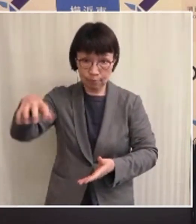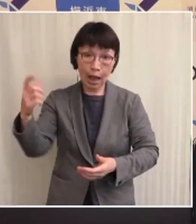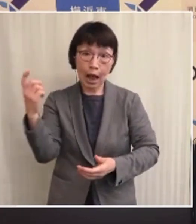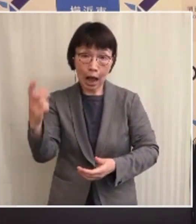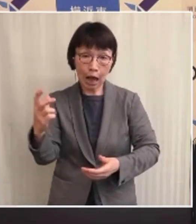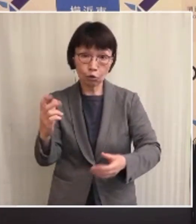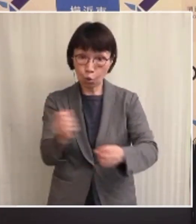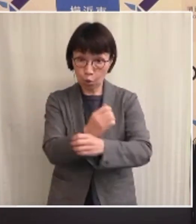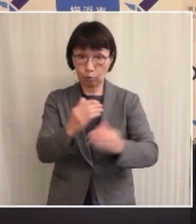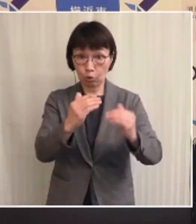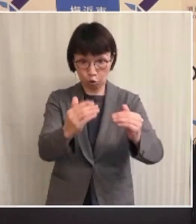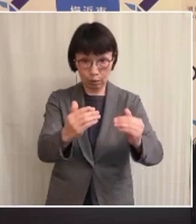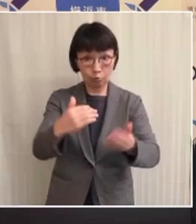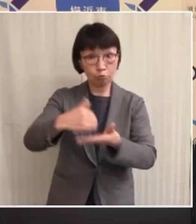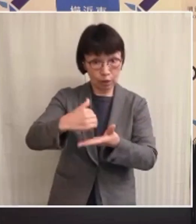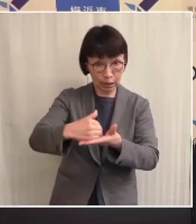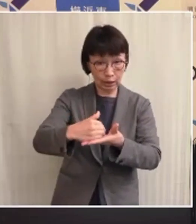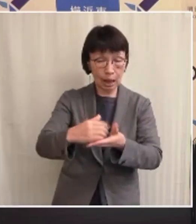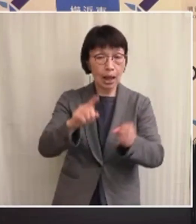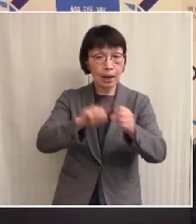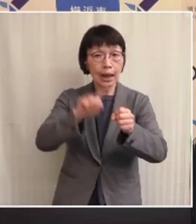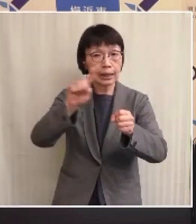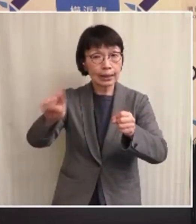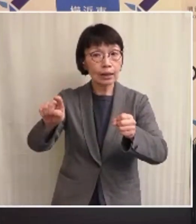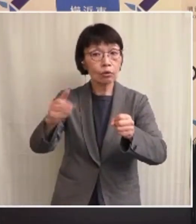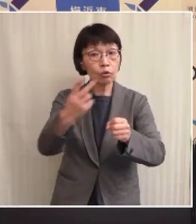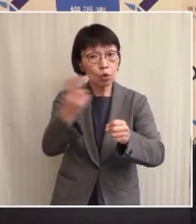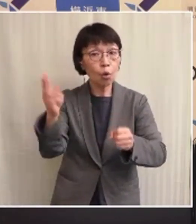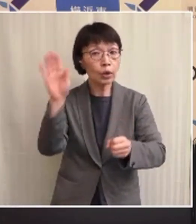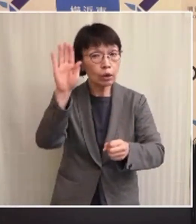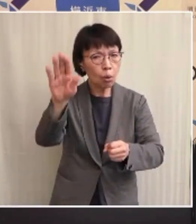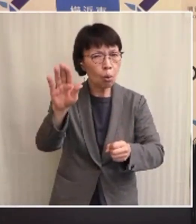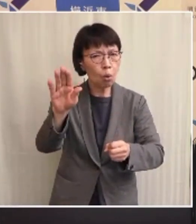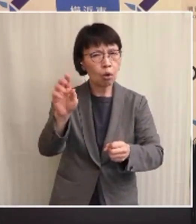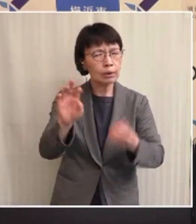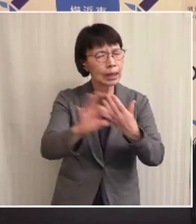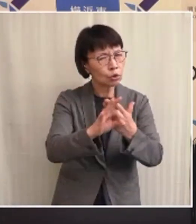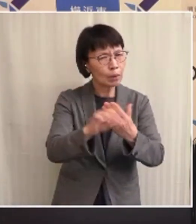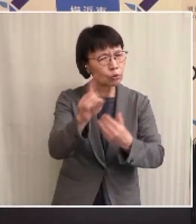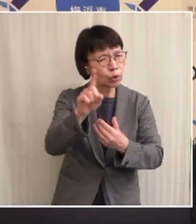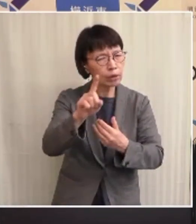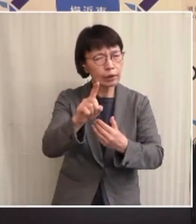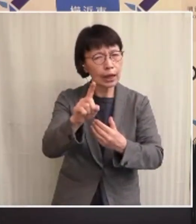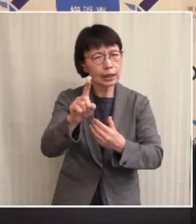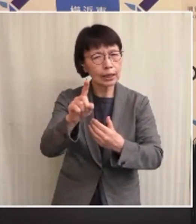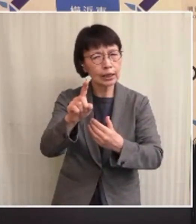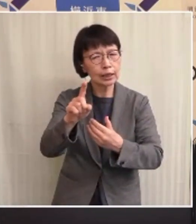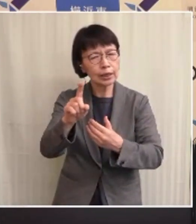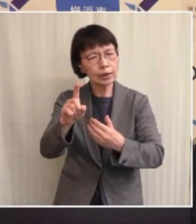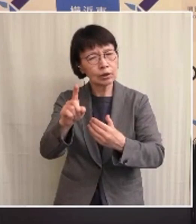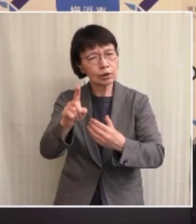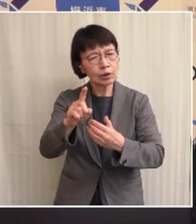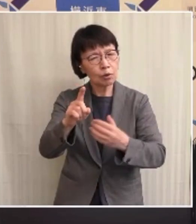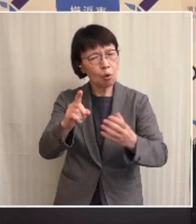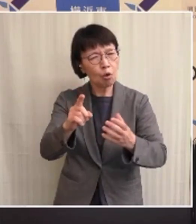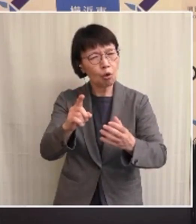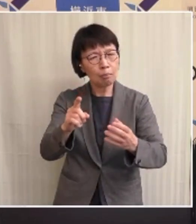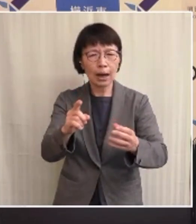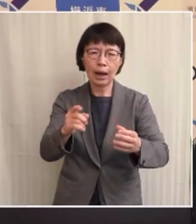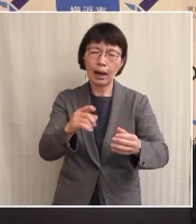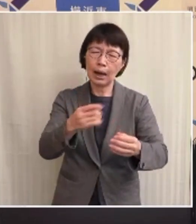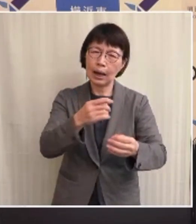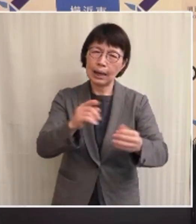るということですが来年度以降例えばどのくらいの規模感で、うん、対策を進めていきたいです